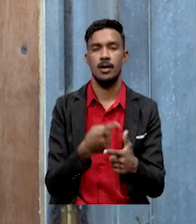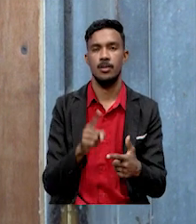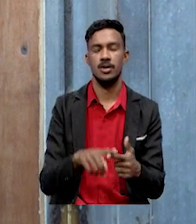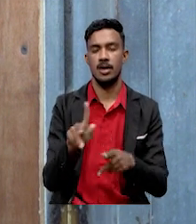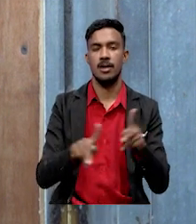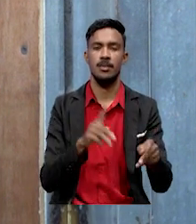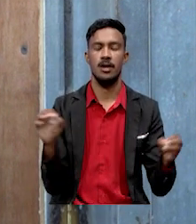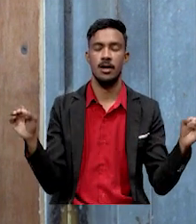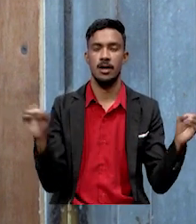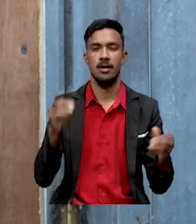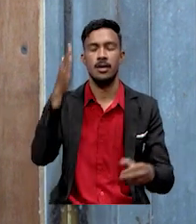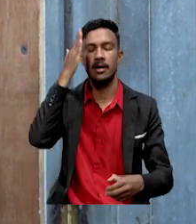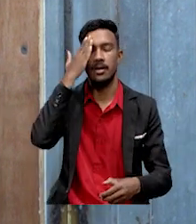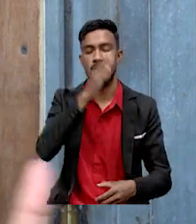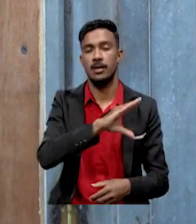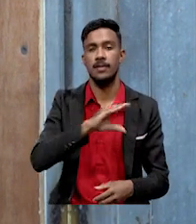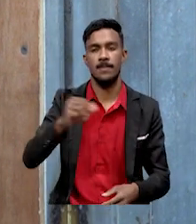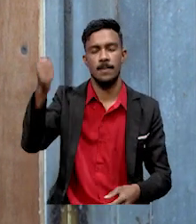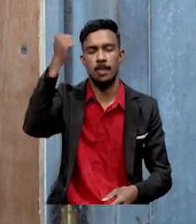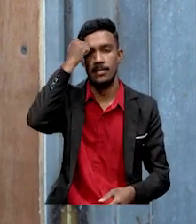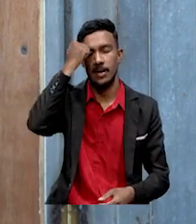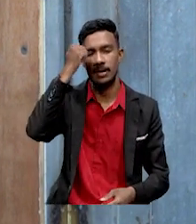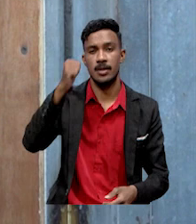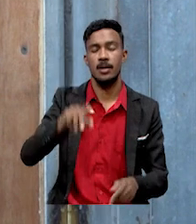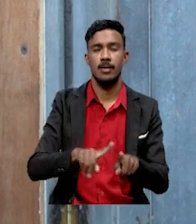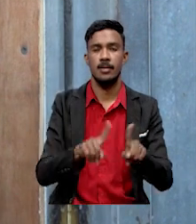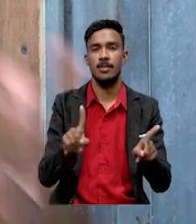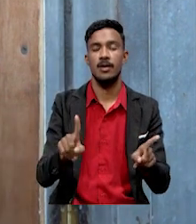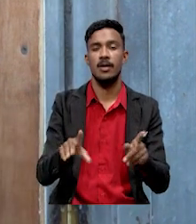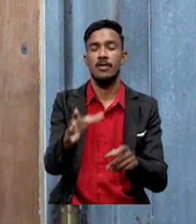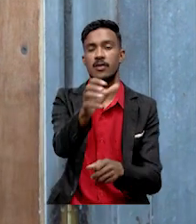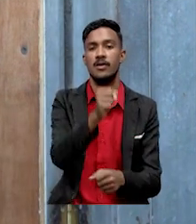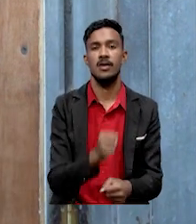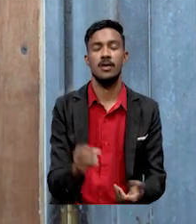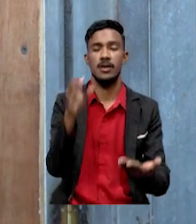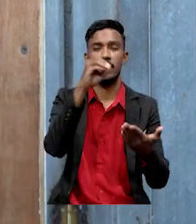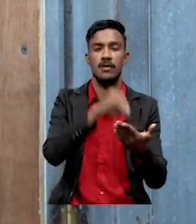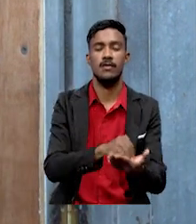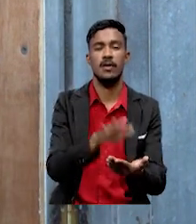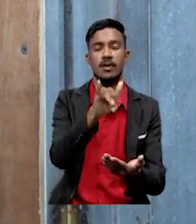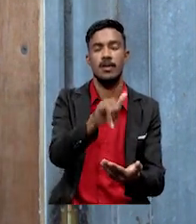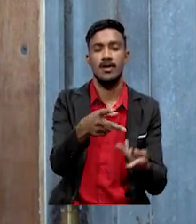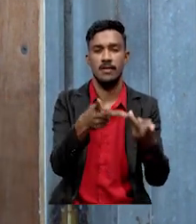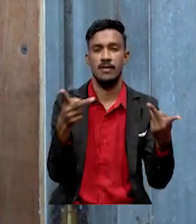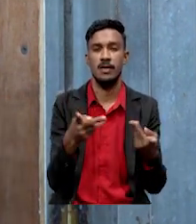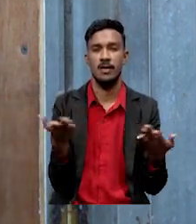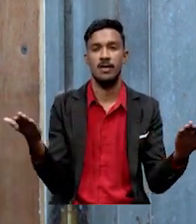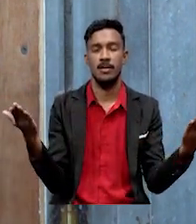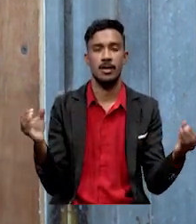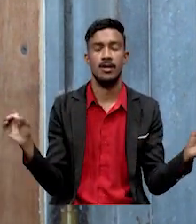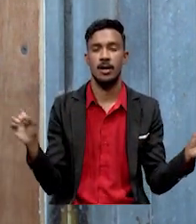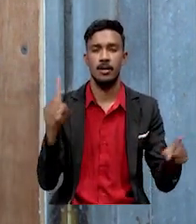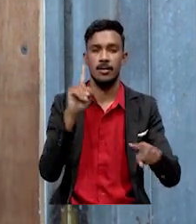conhecimento da ni a conhecimento i a parte selo mai be foto fali ni tau fali ba i a parte de ne be se tur lo los